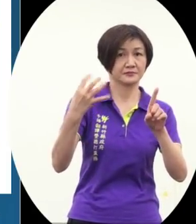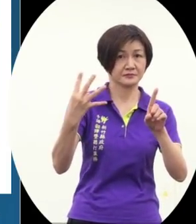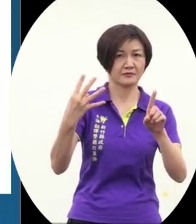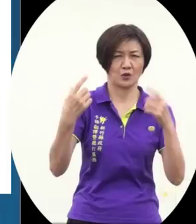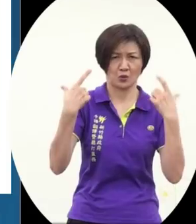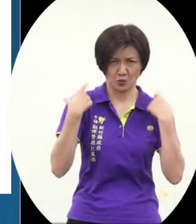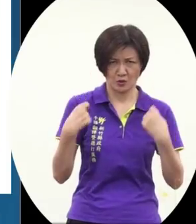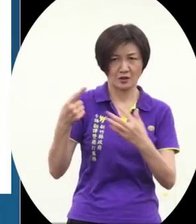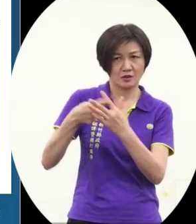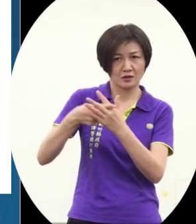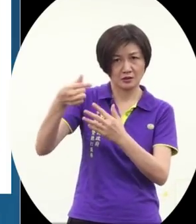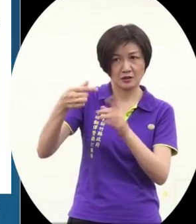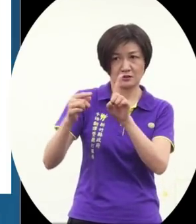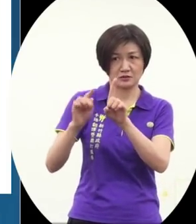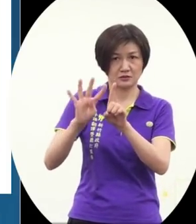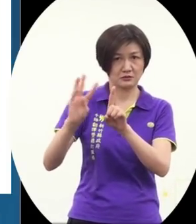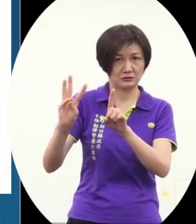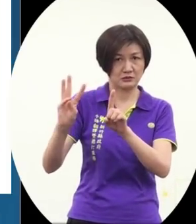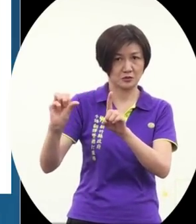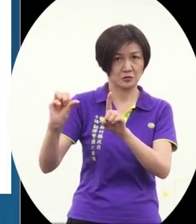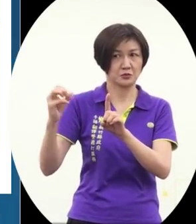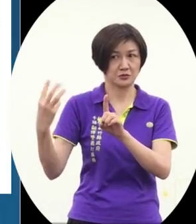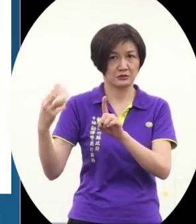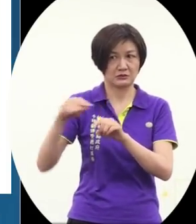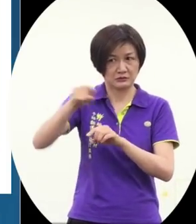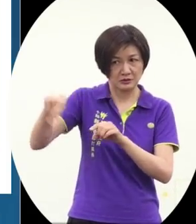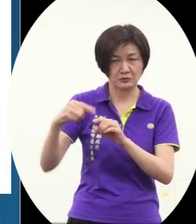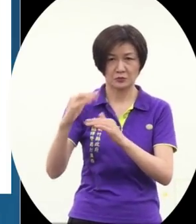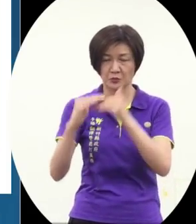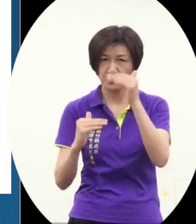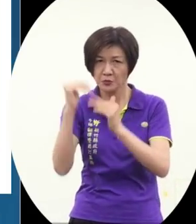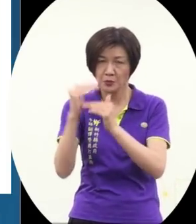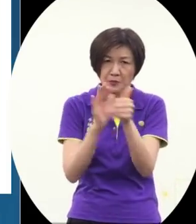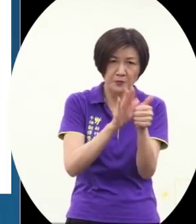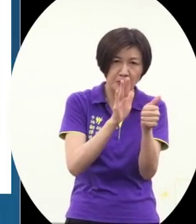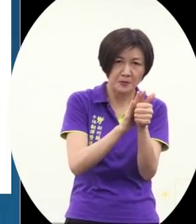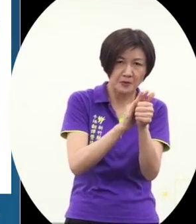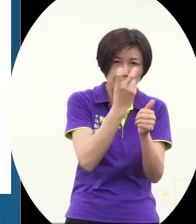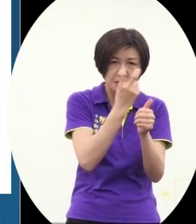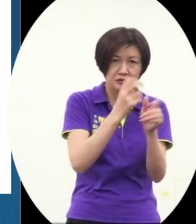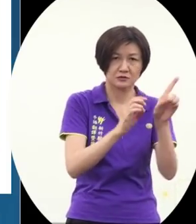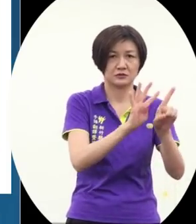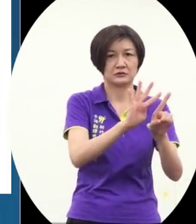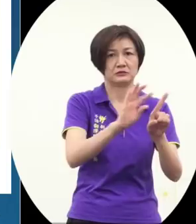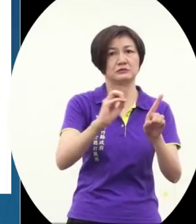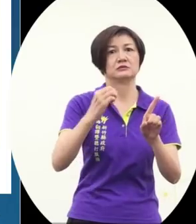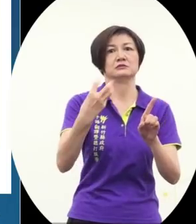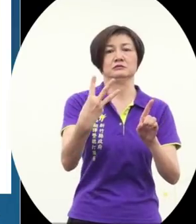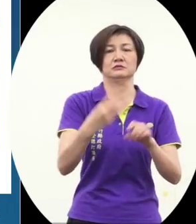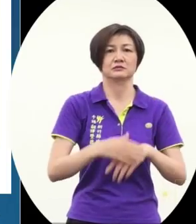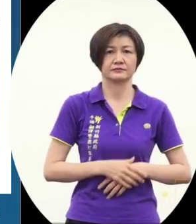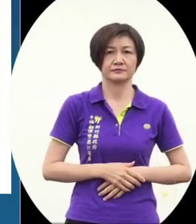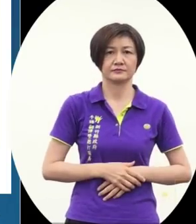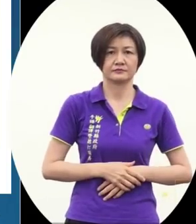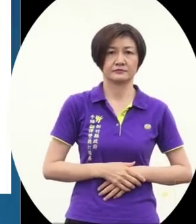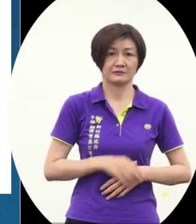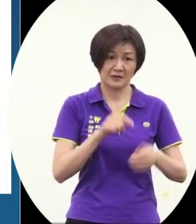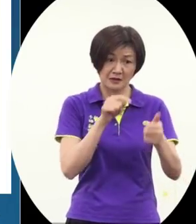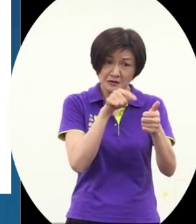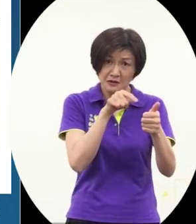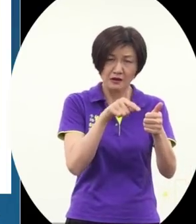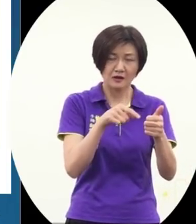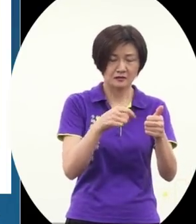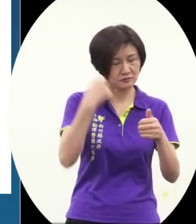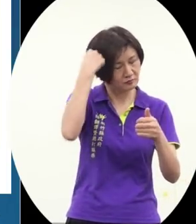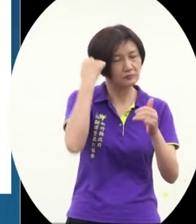的14353，它是2个人照顾14403，那14403它是住